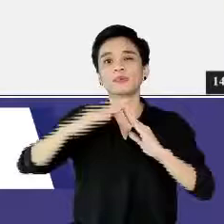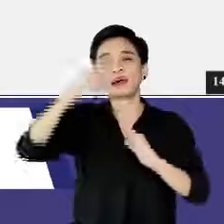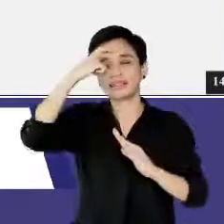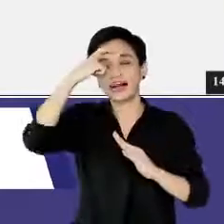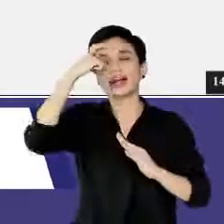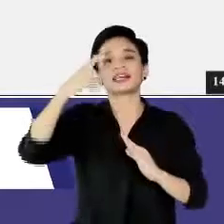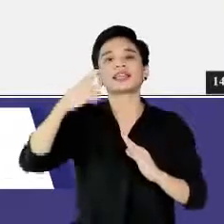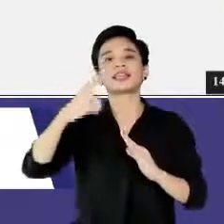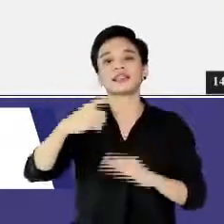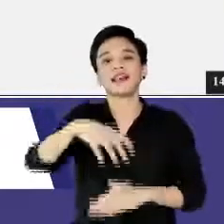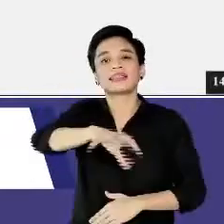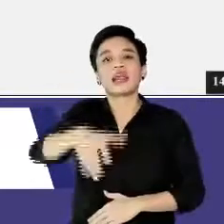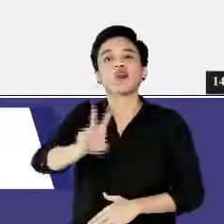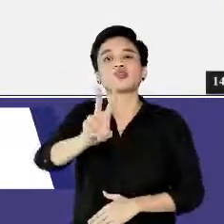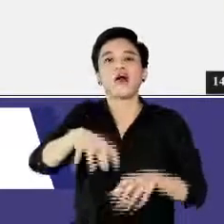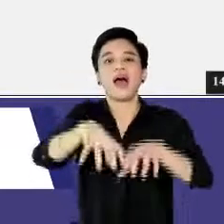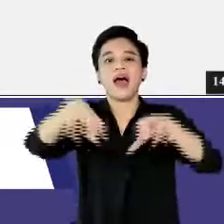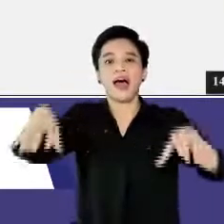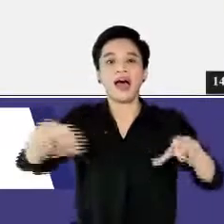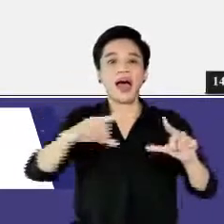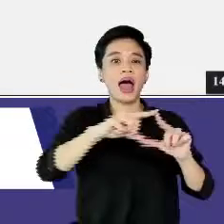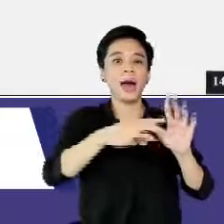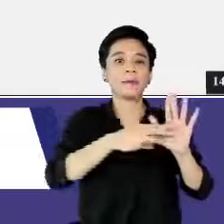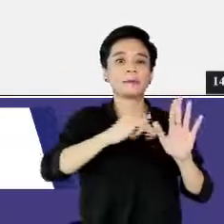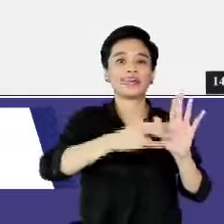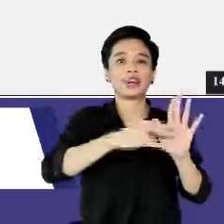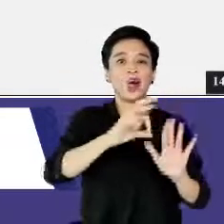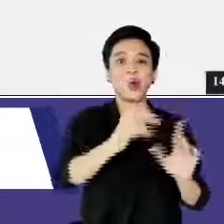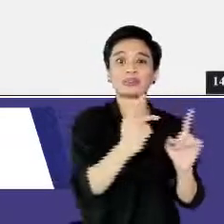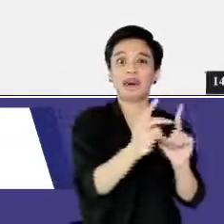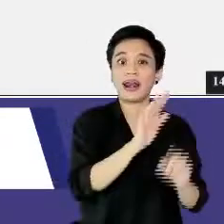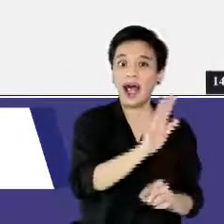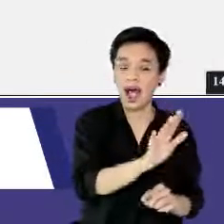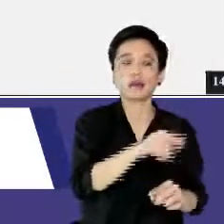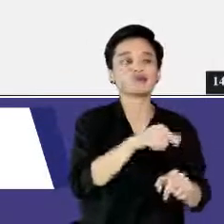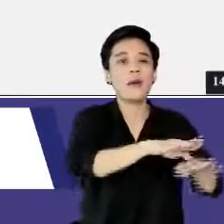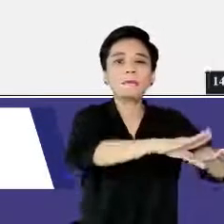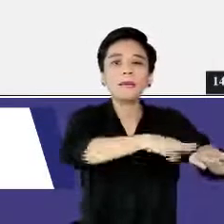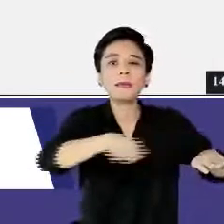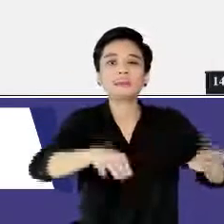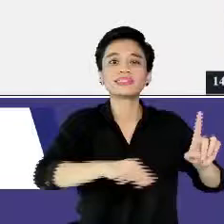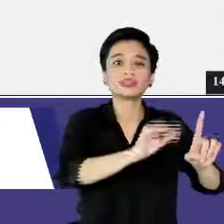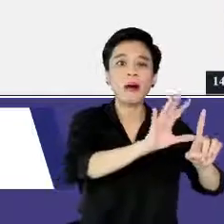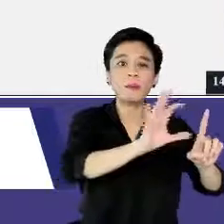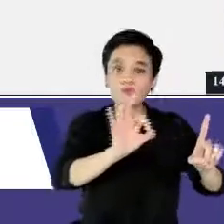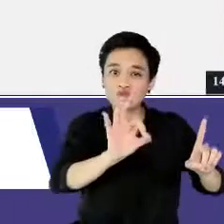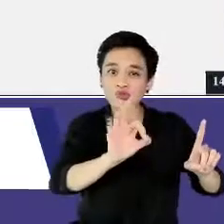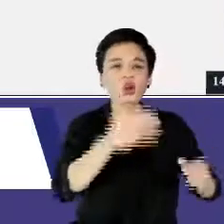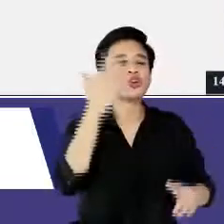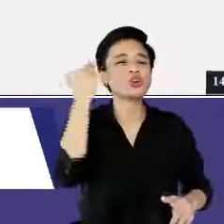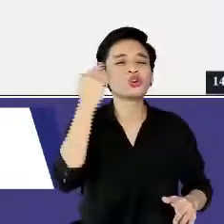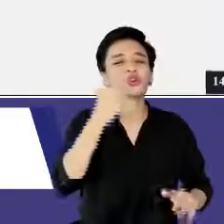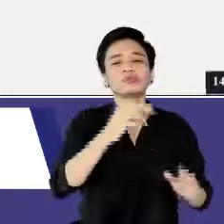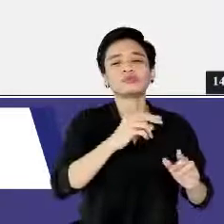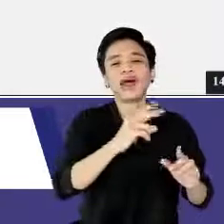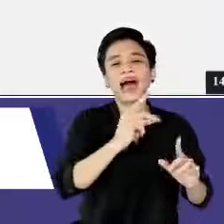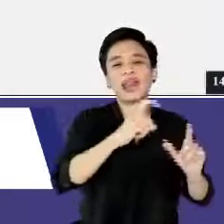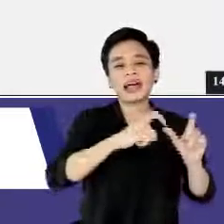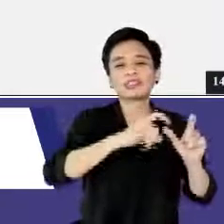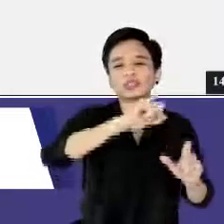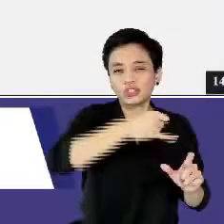daerah lemas sakit Ami hoodie Semarang kita korban dengan 150br Adin ada rumah sakit jiwa